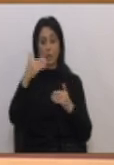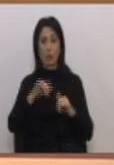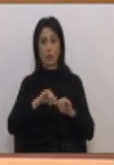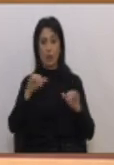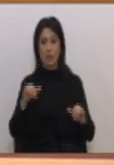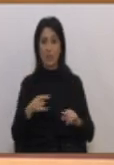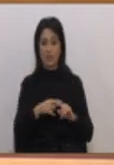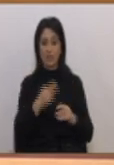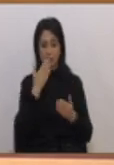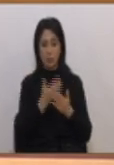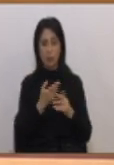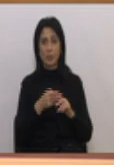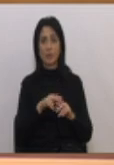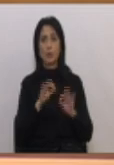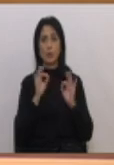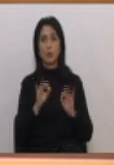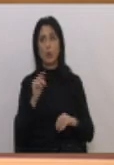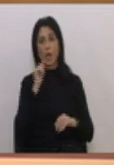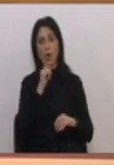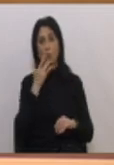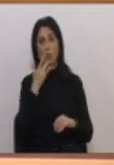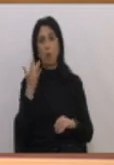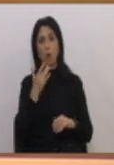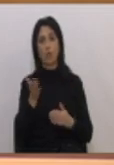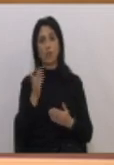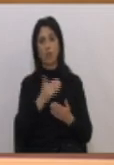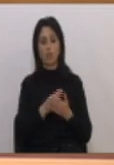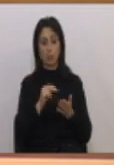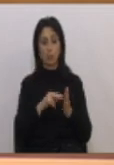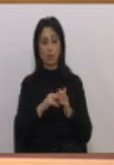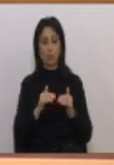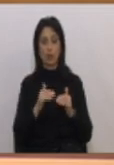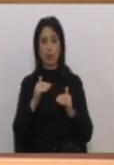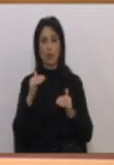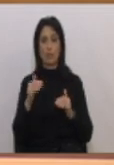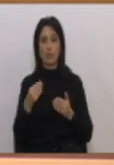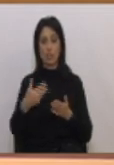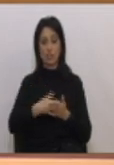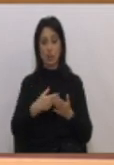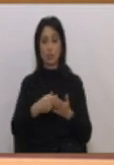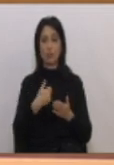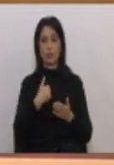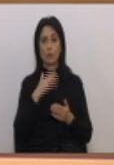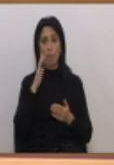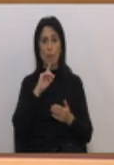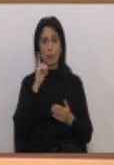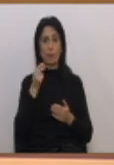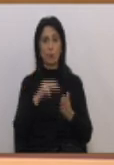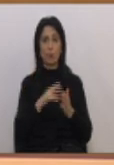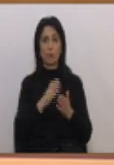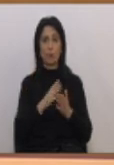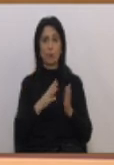gazrdili. Es miutitebs imaze ro sore ekonomikuri politikis shedegad byudzhetshi gaizarda shemosavlebi da chven momavlis byudzheti